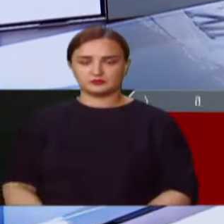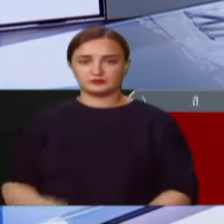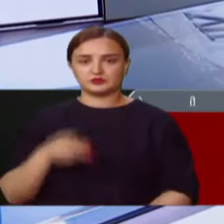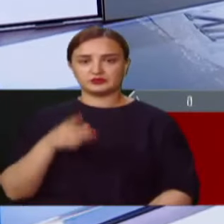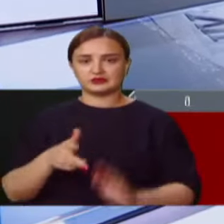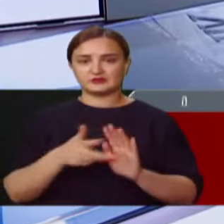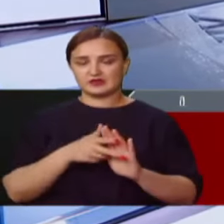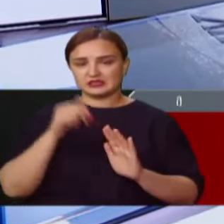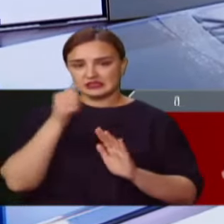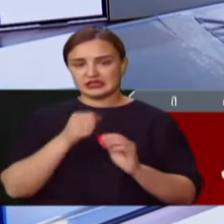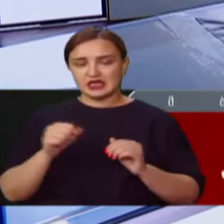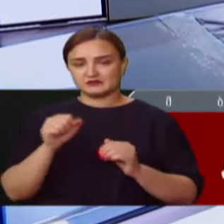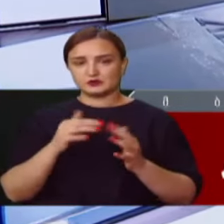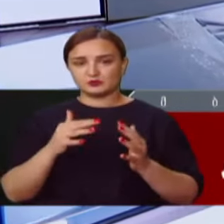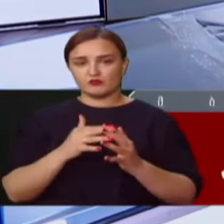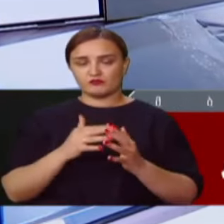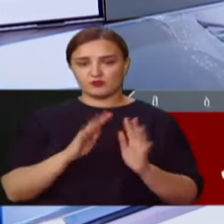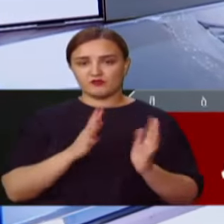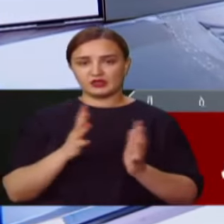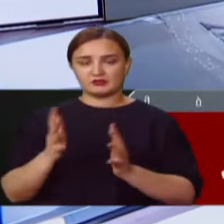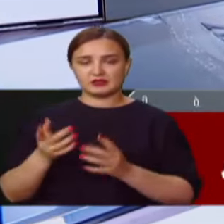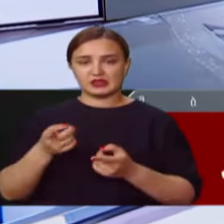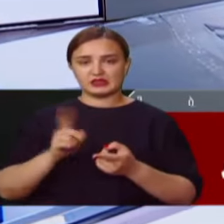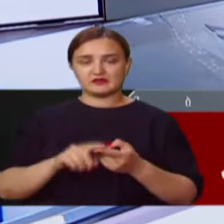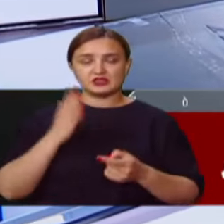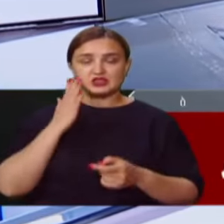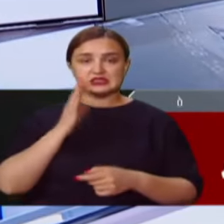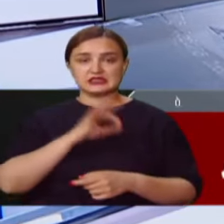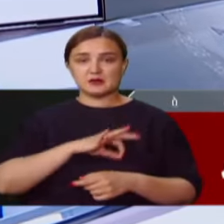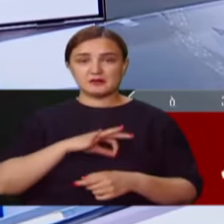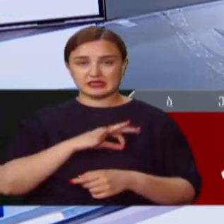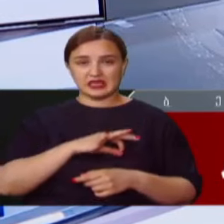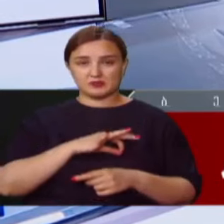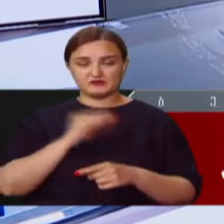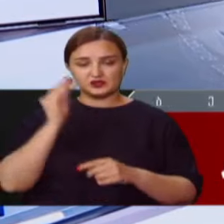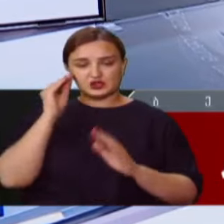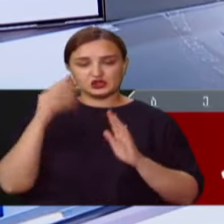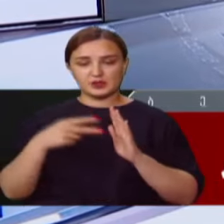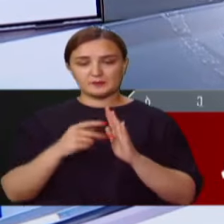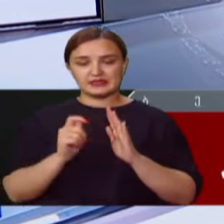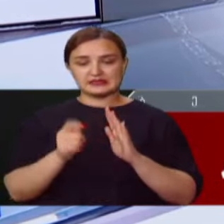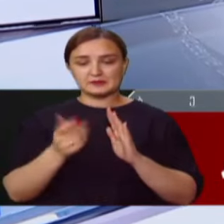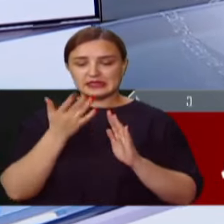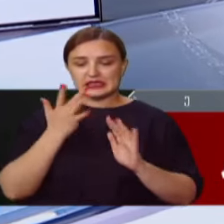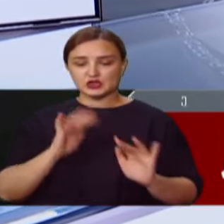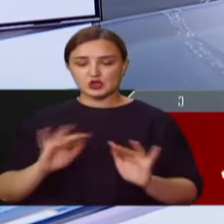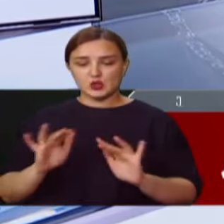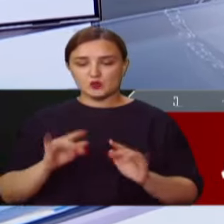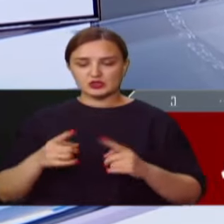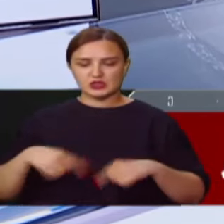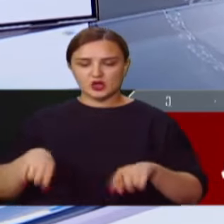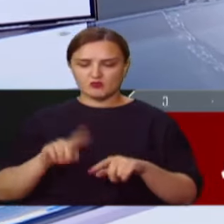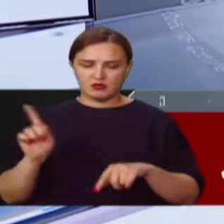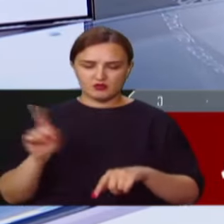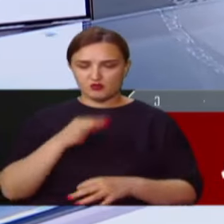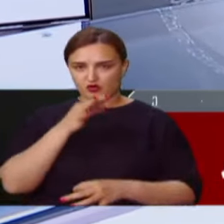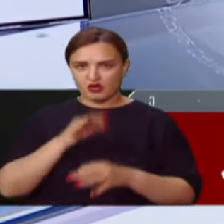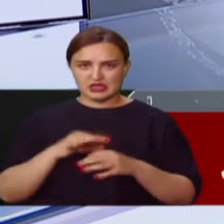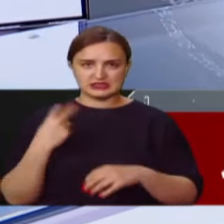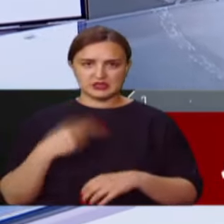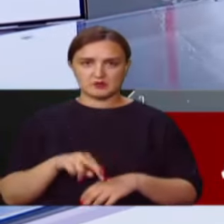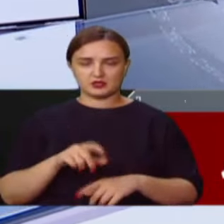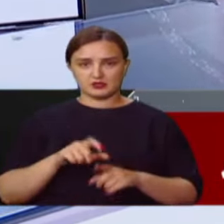2008 წლის აგვისტოს ომის მოვლენებთან დაკავშირებით სამართლებრივ შეფასებასა და ნაციონალური მოძრაობის წარმომადგენლების გასამართლებას პარტია ქართული ოცნება